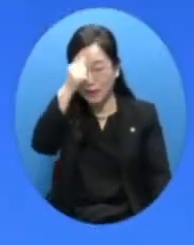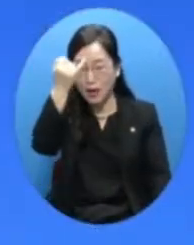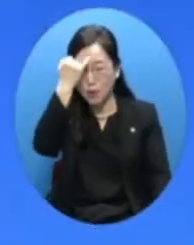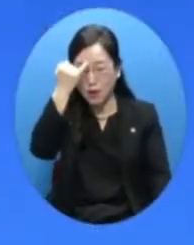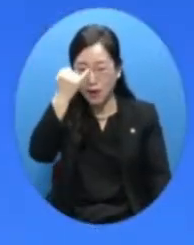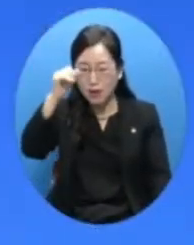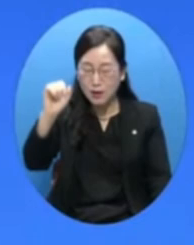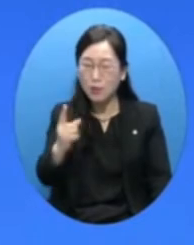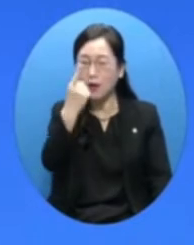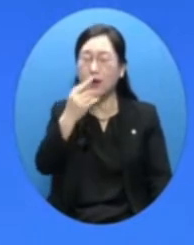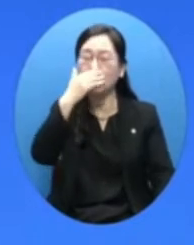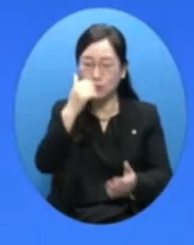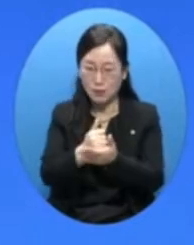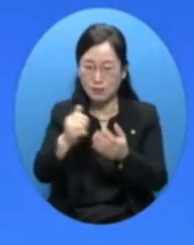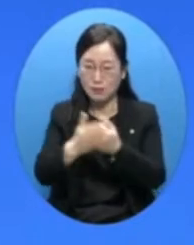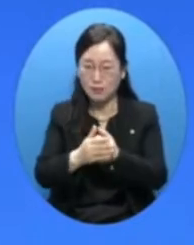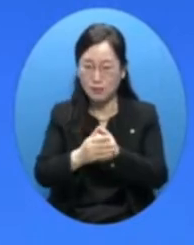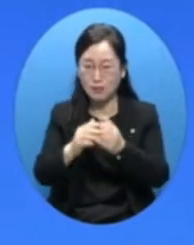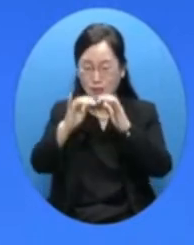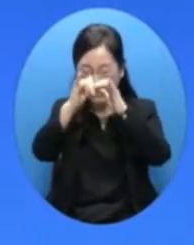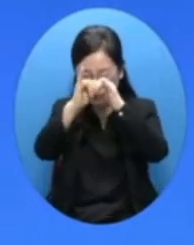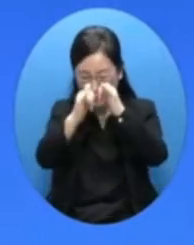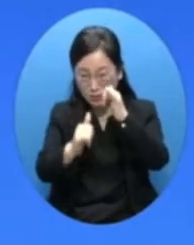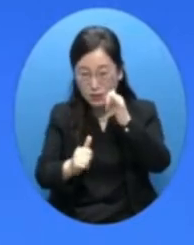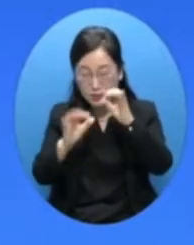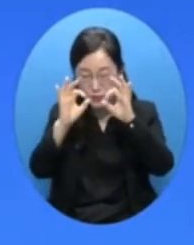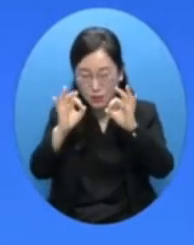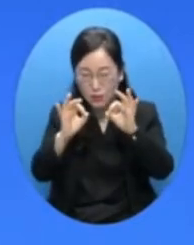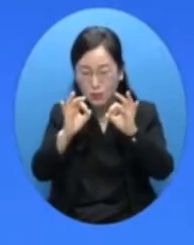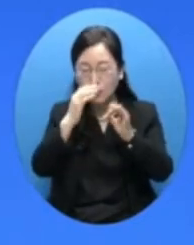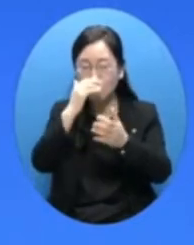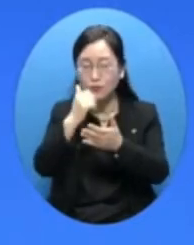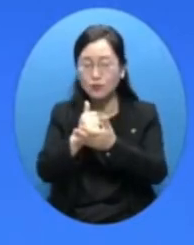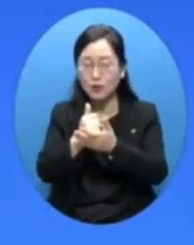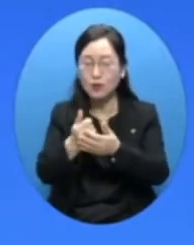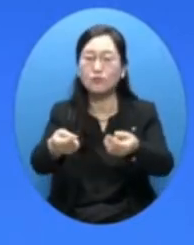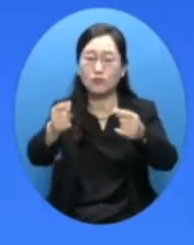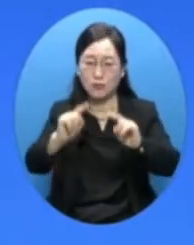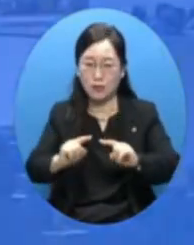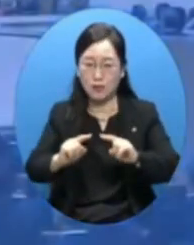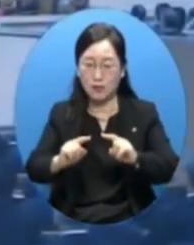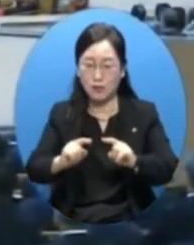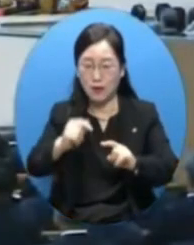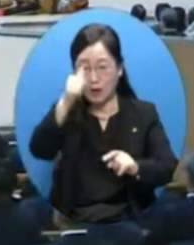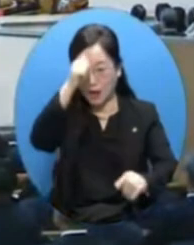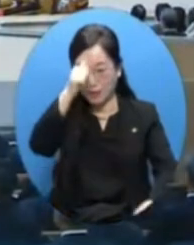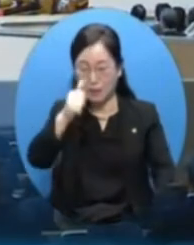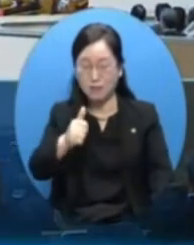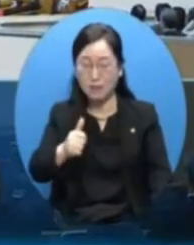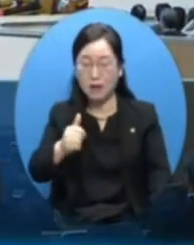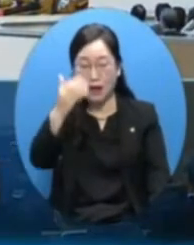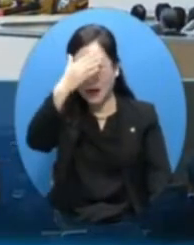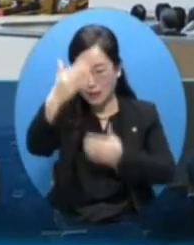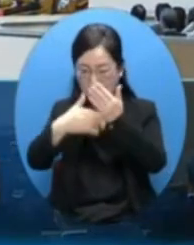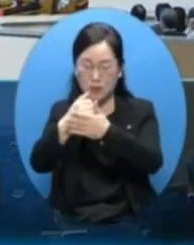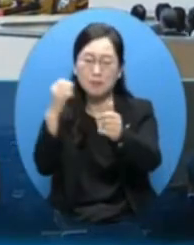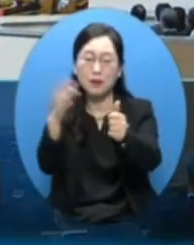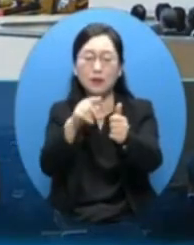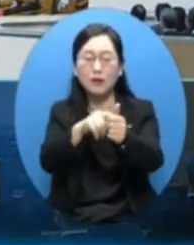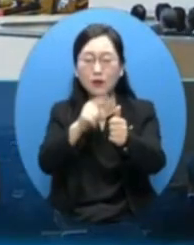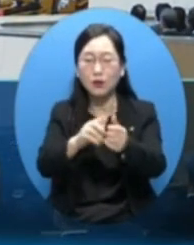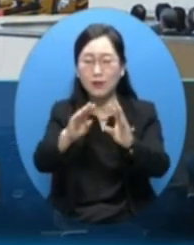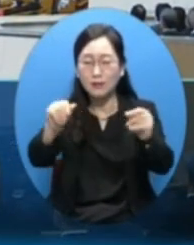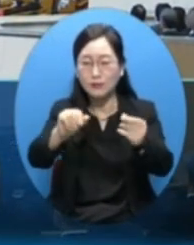뿌리를 내리게 되었습니다. 죄 지은 아담에게 하나님 말씀하셨습니다. 창세기 3장 19절입니다. 내가 흙으로